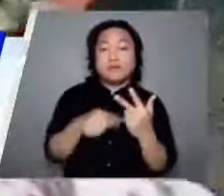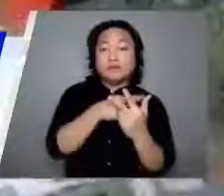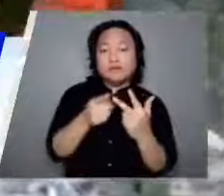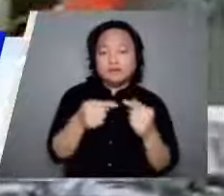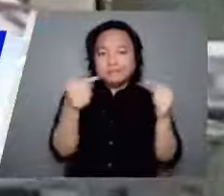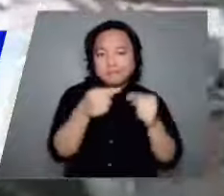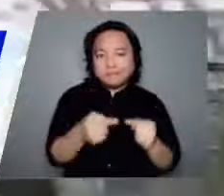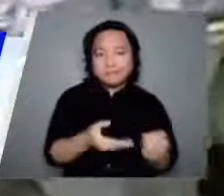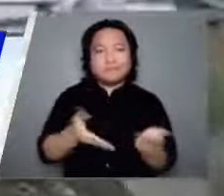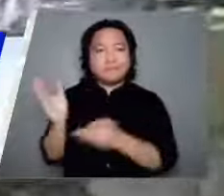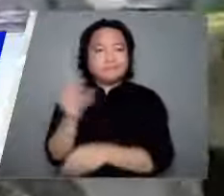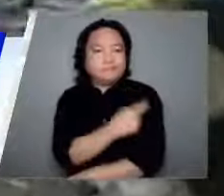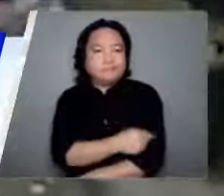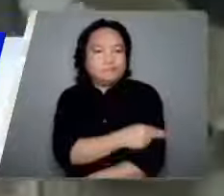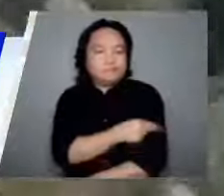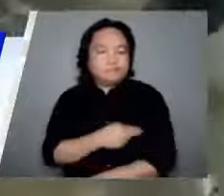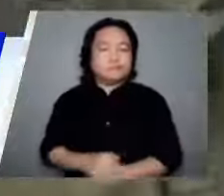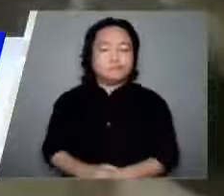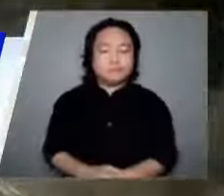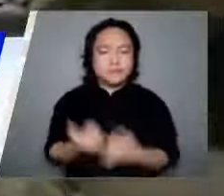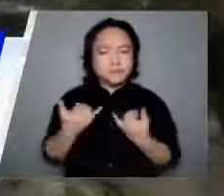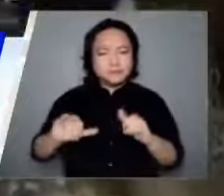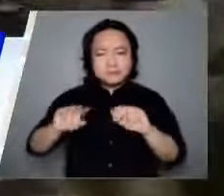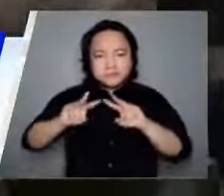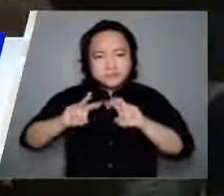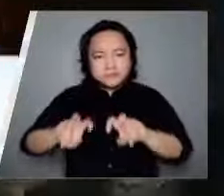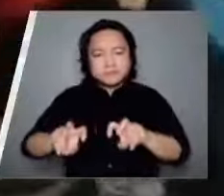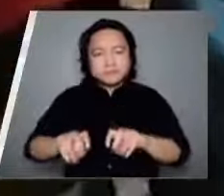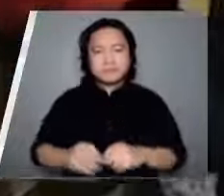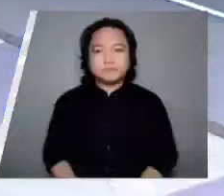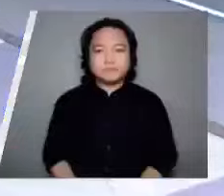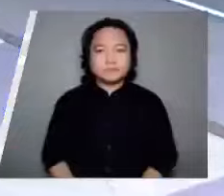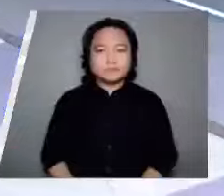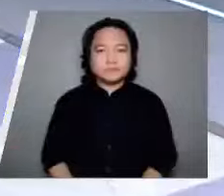ospital. Patuloy ang imbestigasyon sa disgrasya.